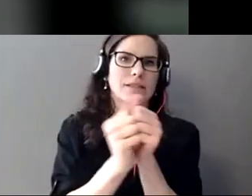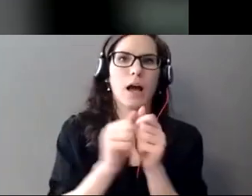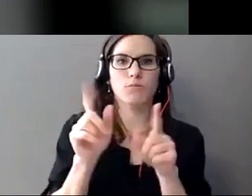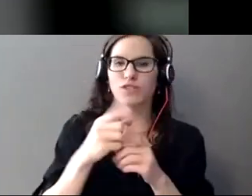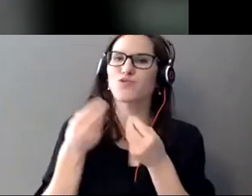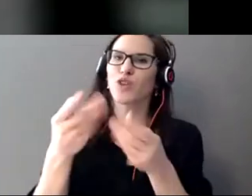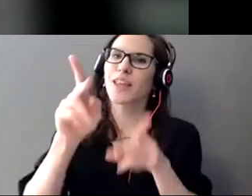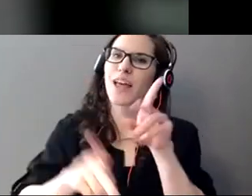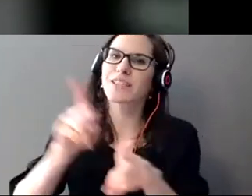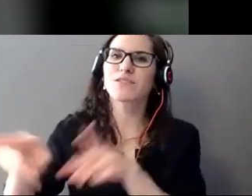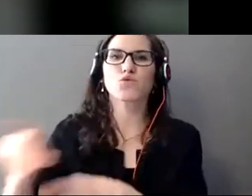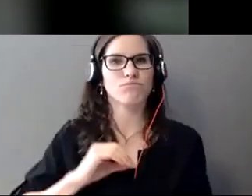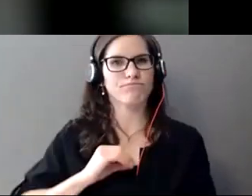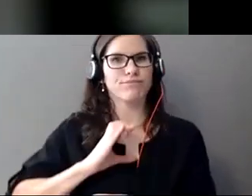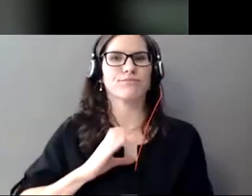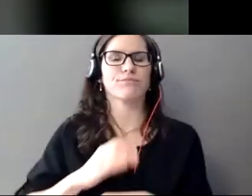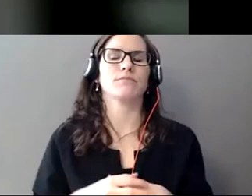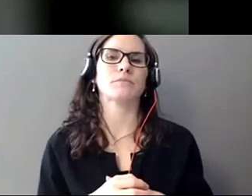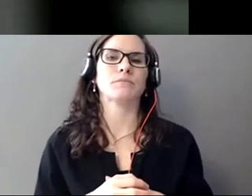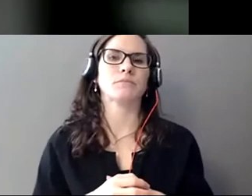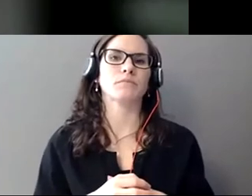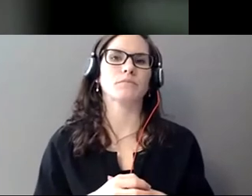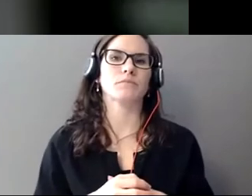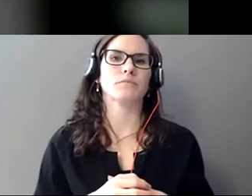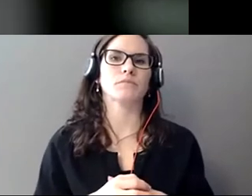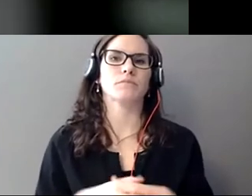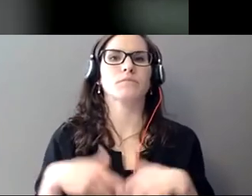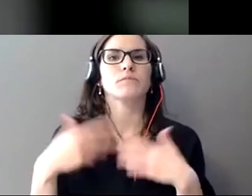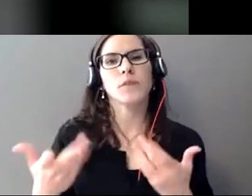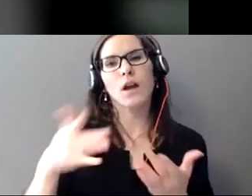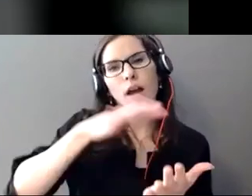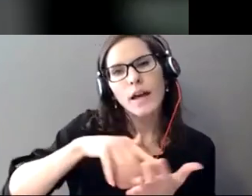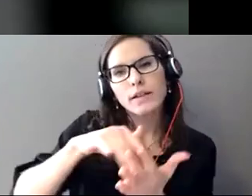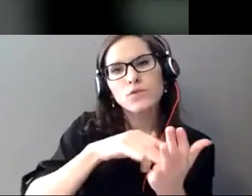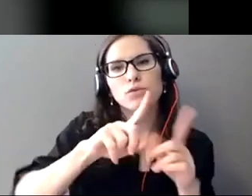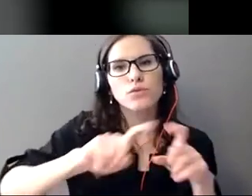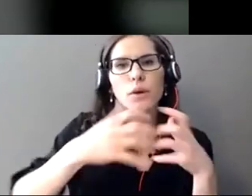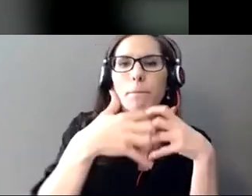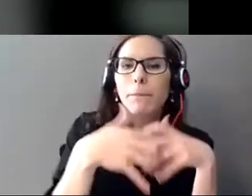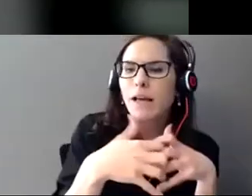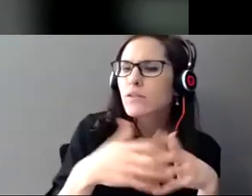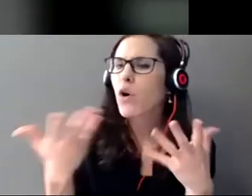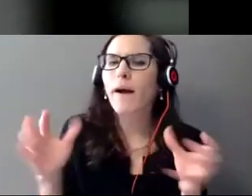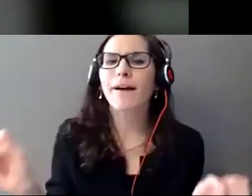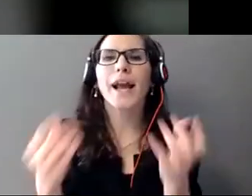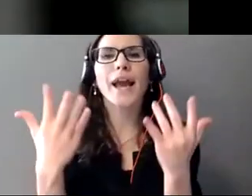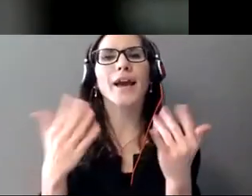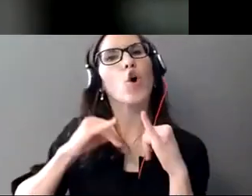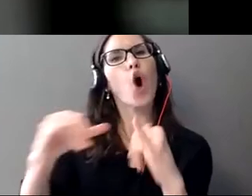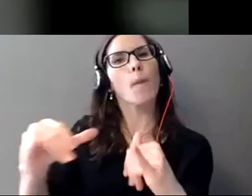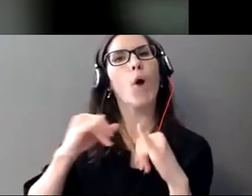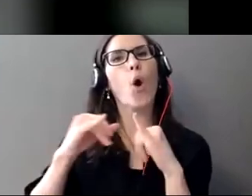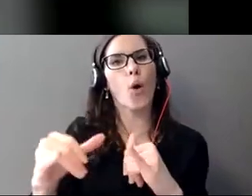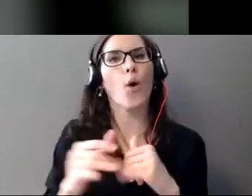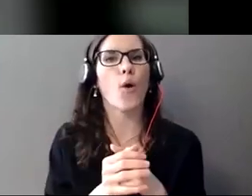Par là se trouve donc articulée l'étude des mécanismes de création du commun dans ses